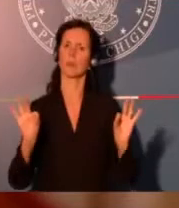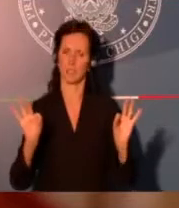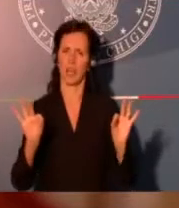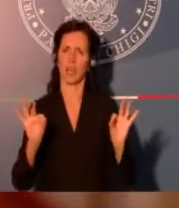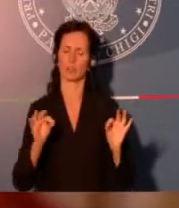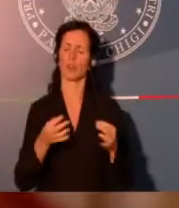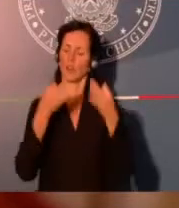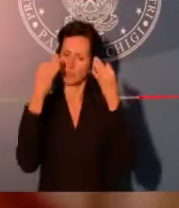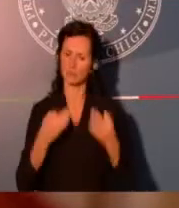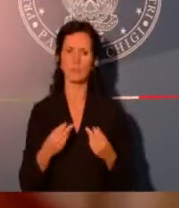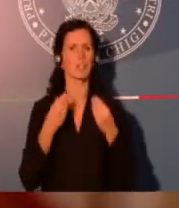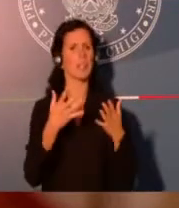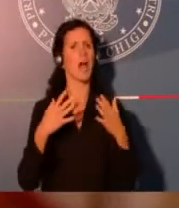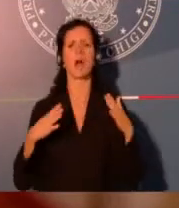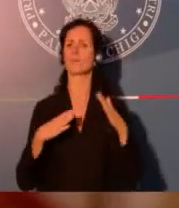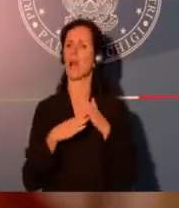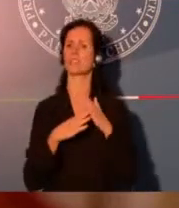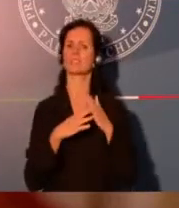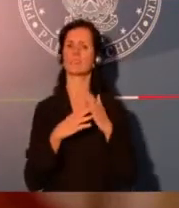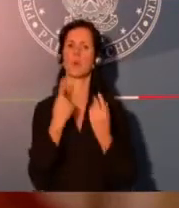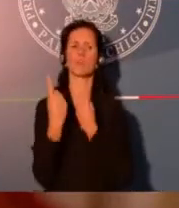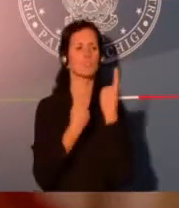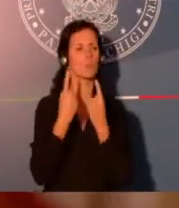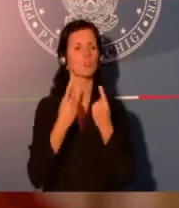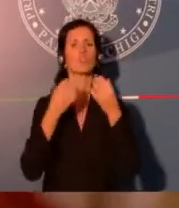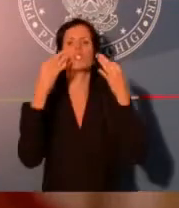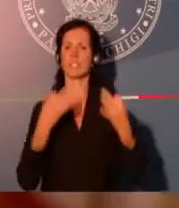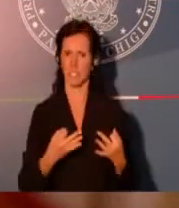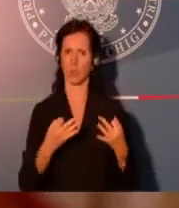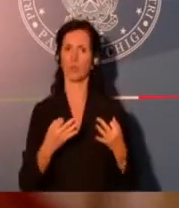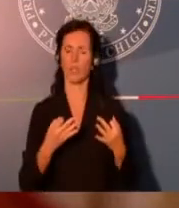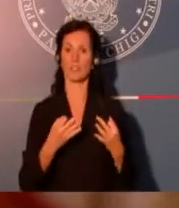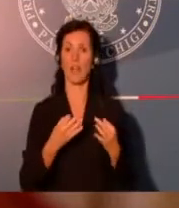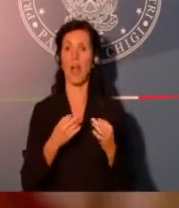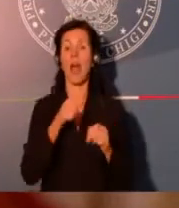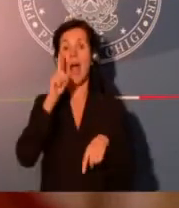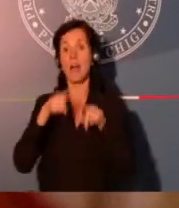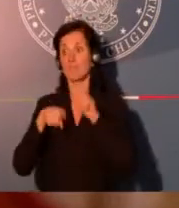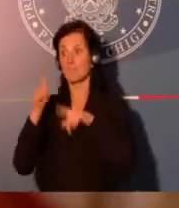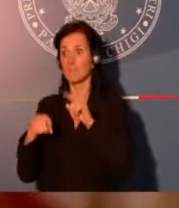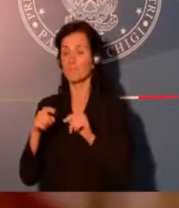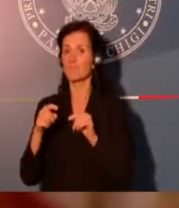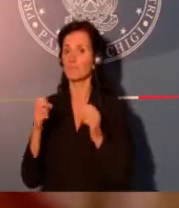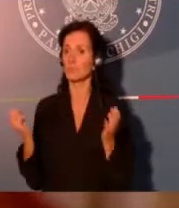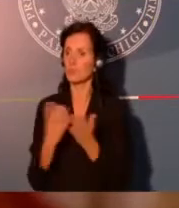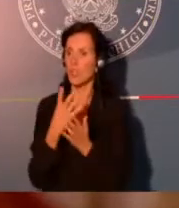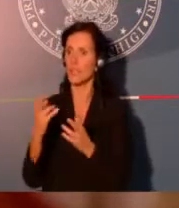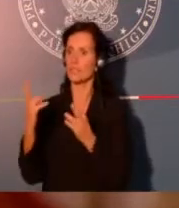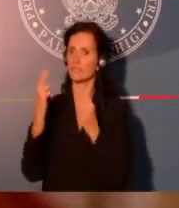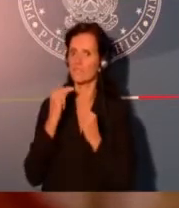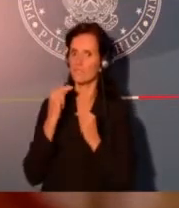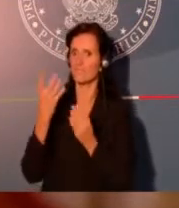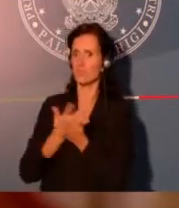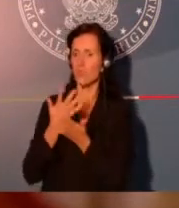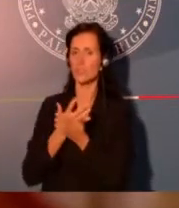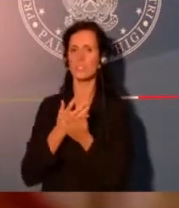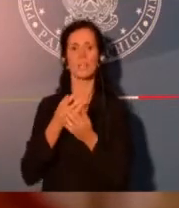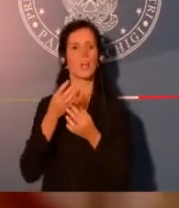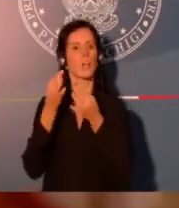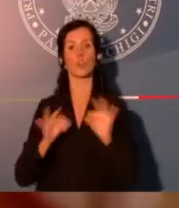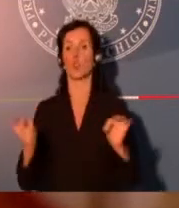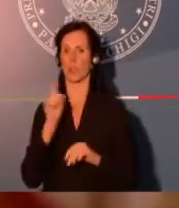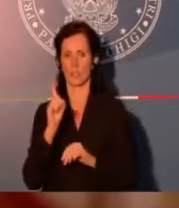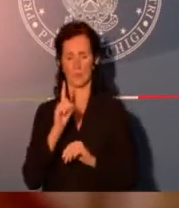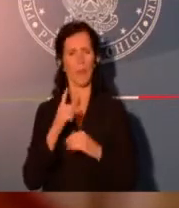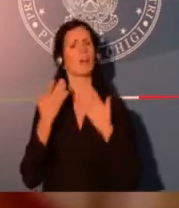le massime condizioni di sicurezza. Altre volte ci giungono notizie che non sono adeguatamente rispettati. Allora daremo